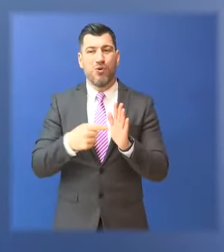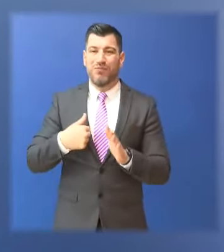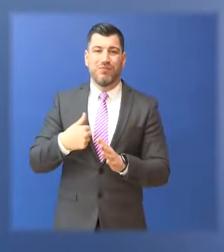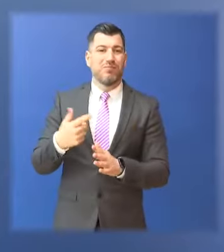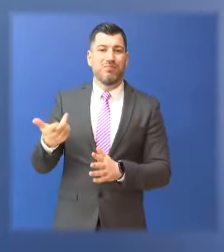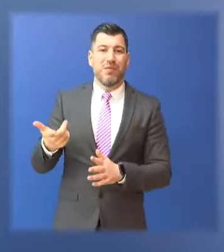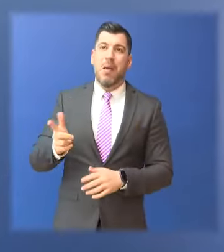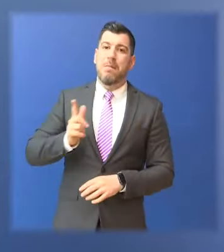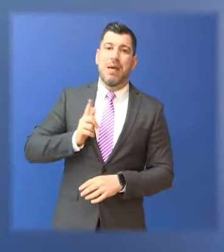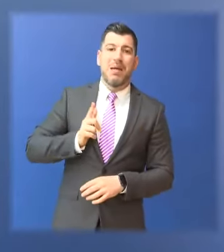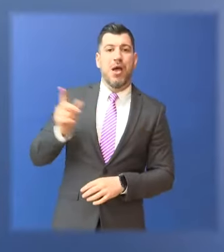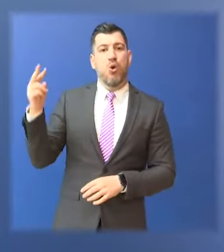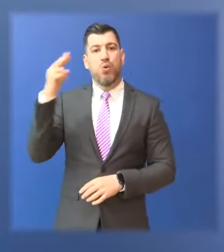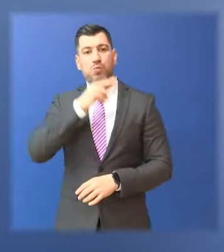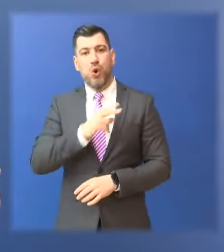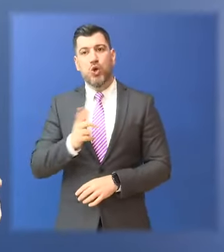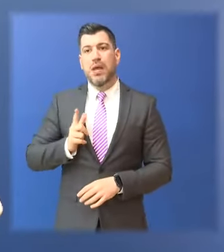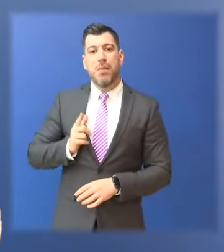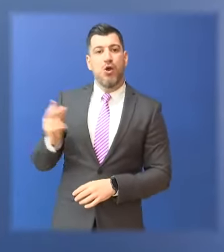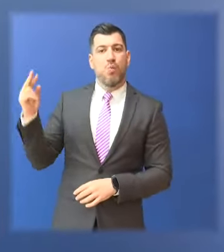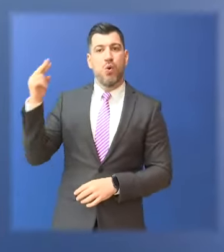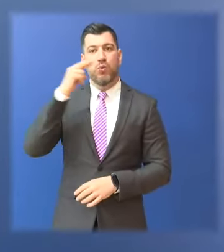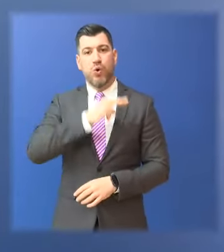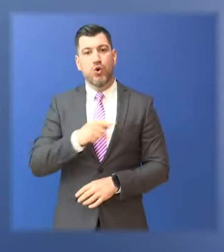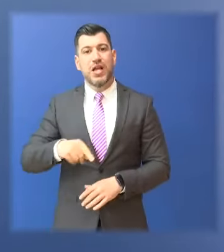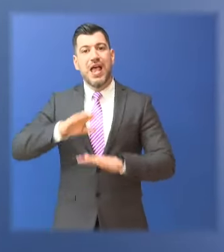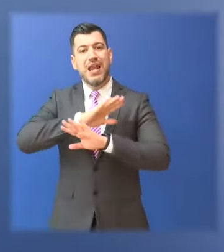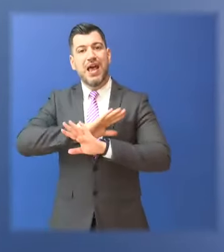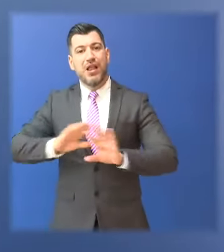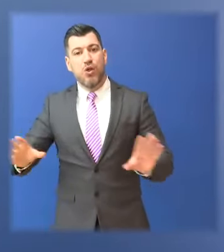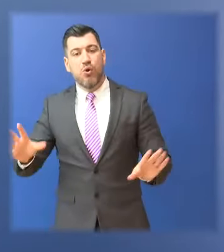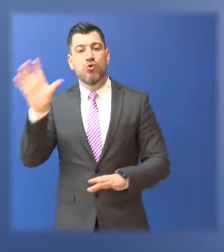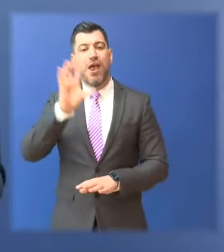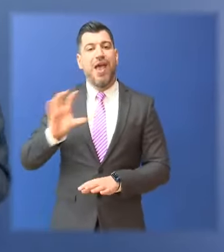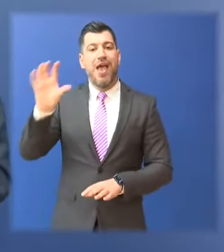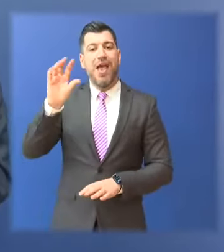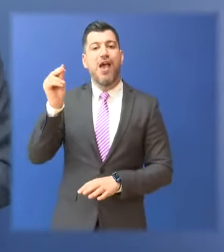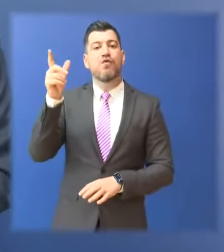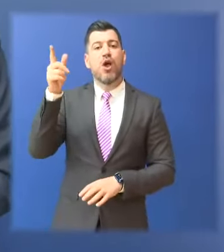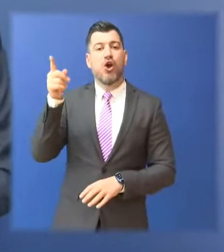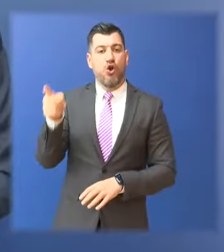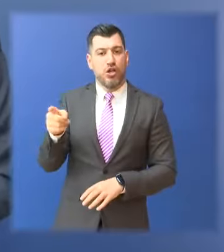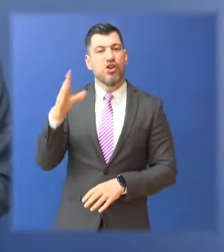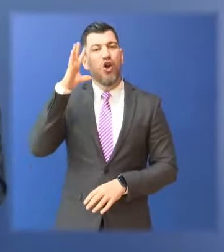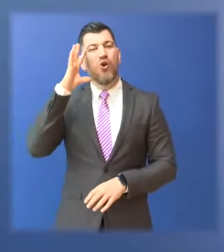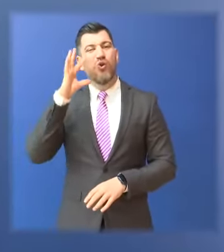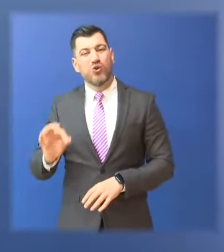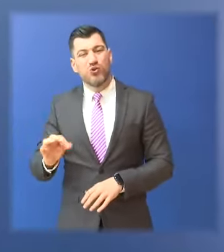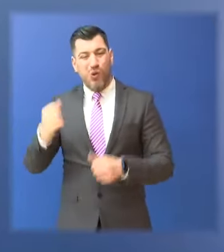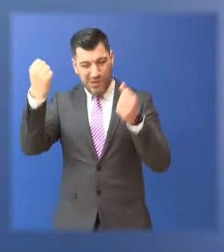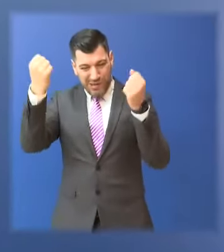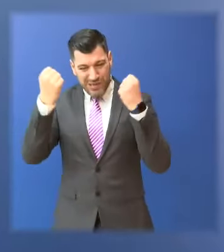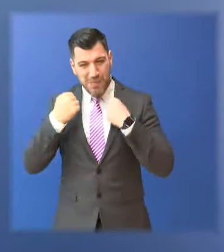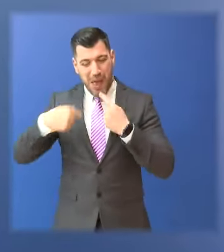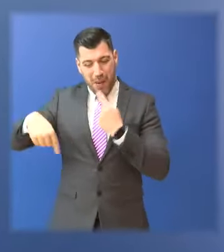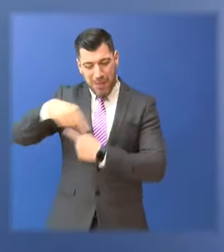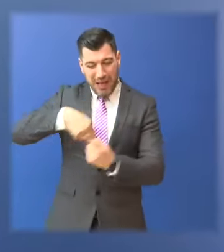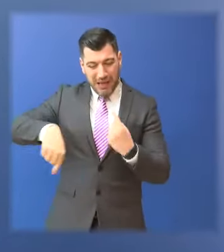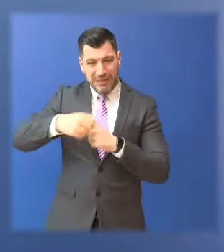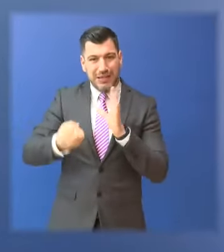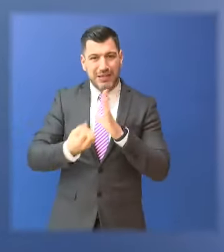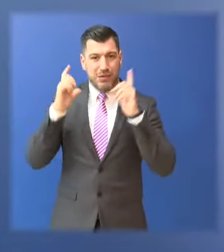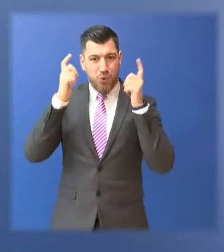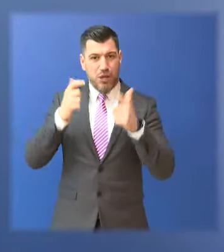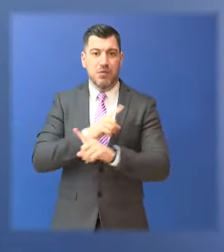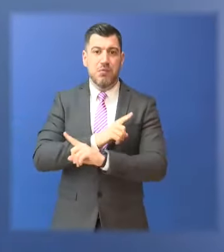ότι περιμένει δίθεν ο Πρωθυπουργός να τελειώσουν οι ευρωεκλογές για να μην σηκωθεί πολύ σκόνη, όπως έλεγαν, και να φέρει μετά το νομοσχέδιο. Για άλλη μια